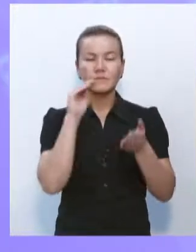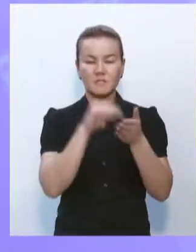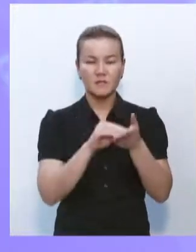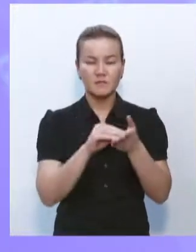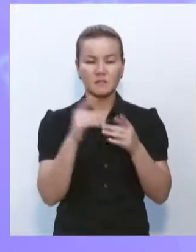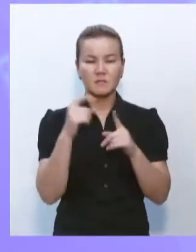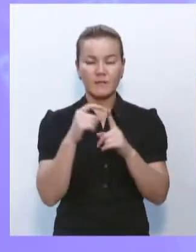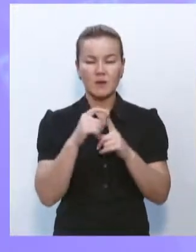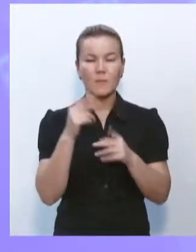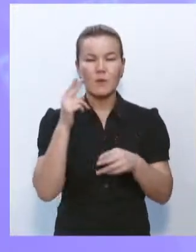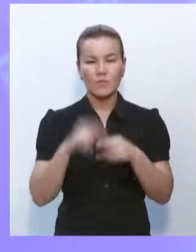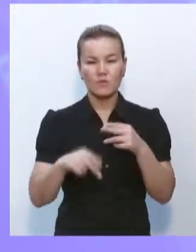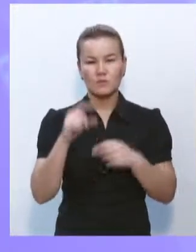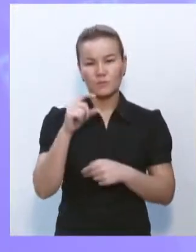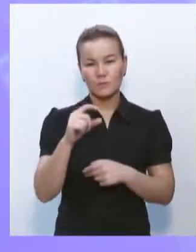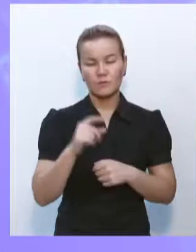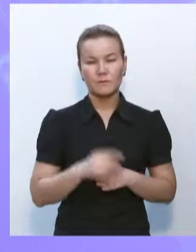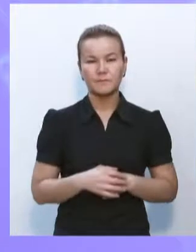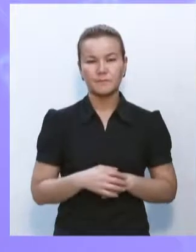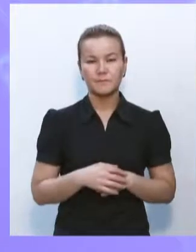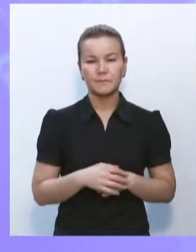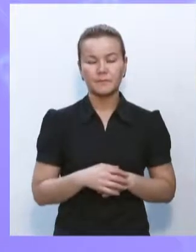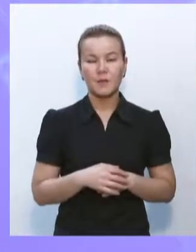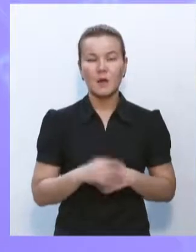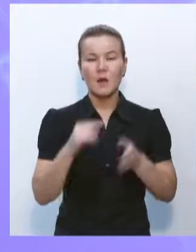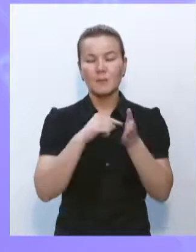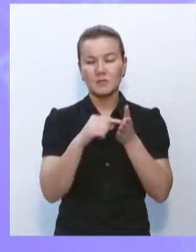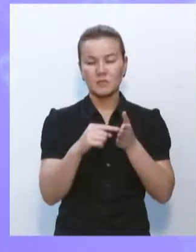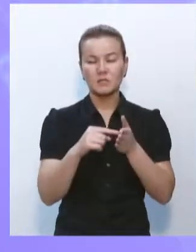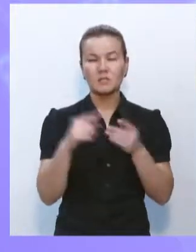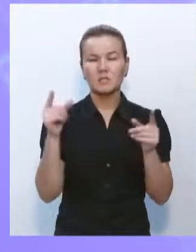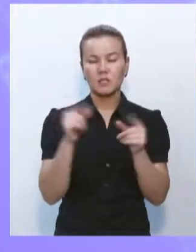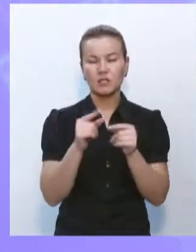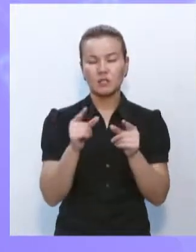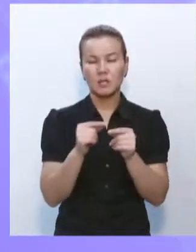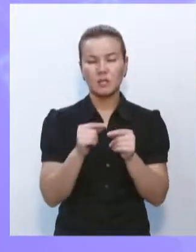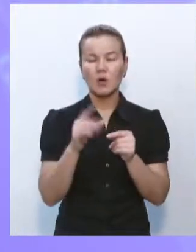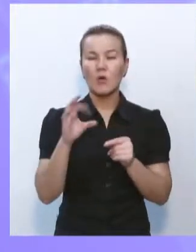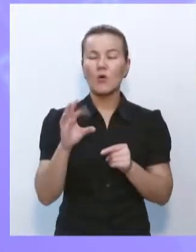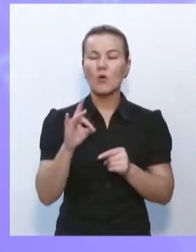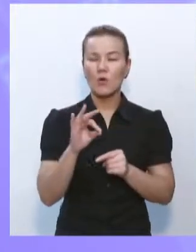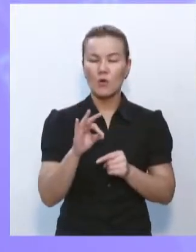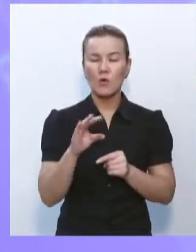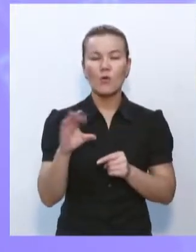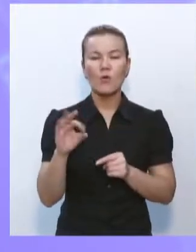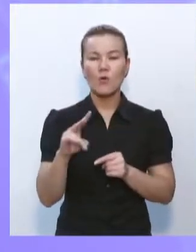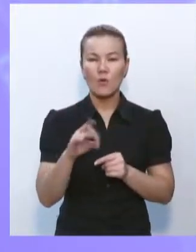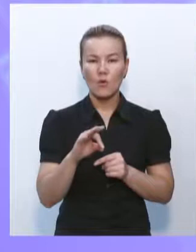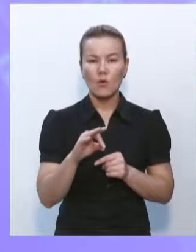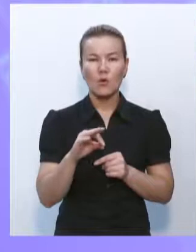Вставьте в слова пропущенные буквы. Подчеркните сочетание «оро»,